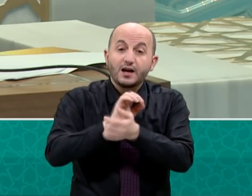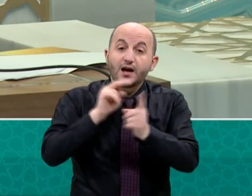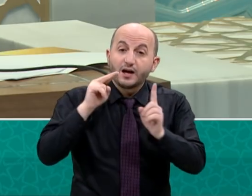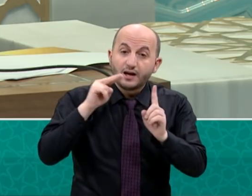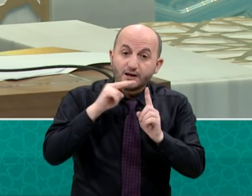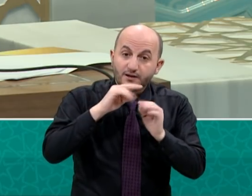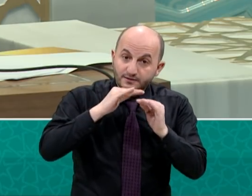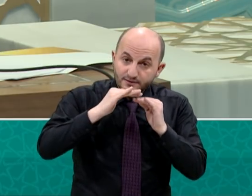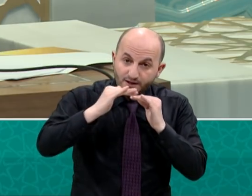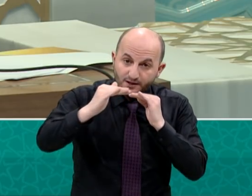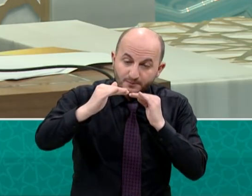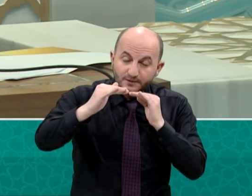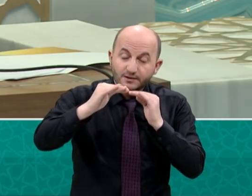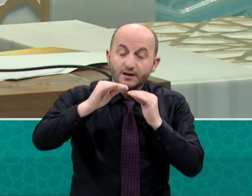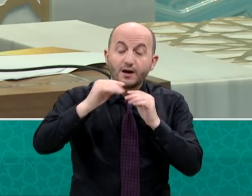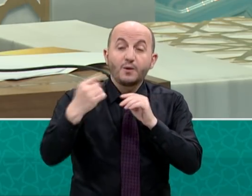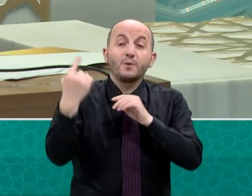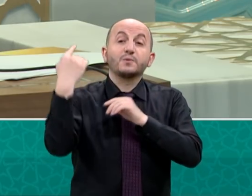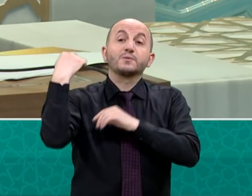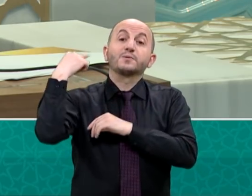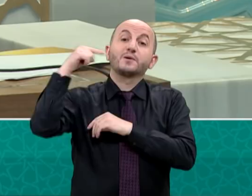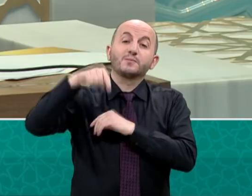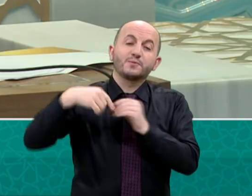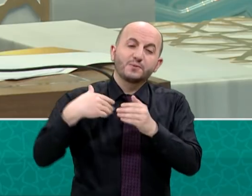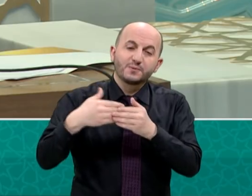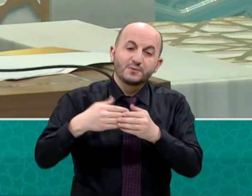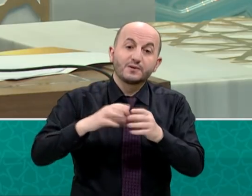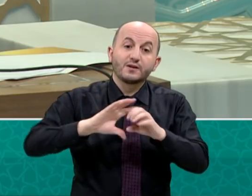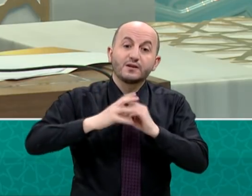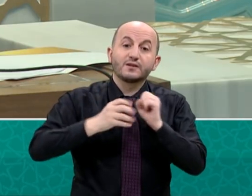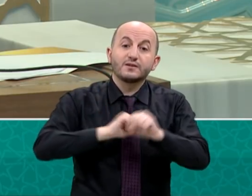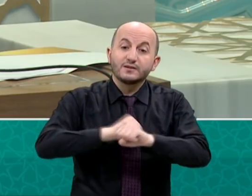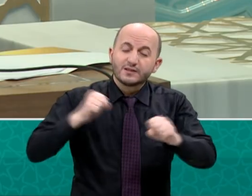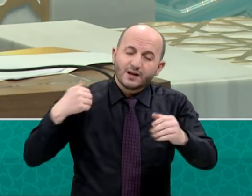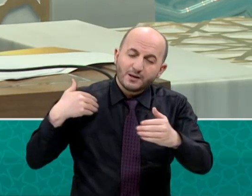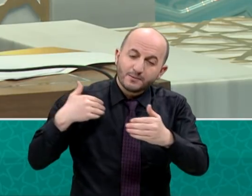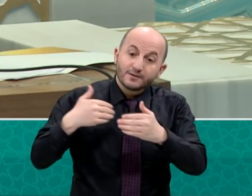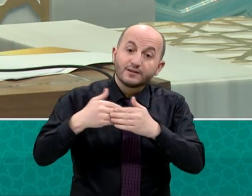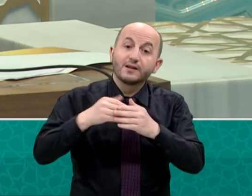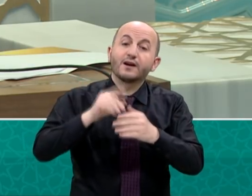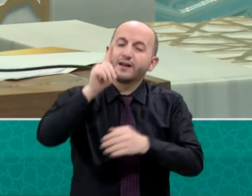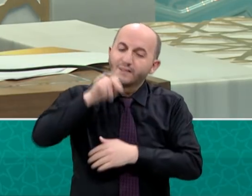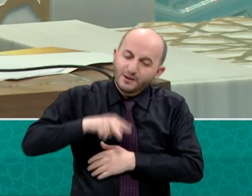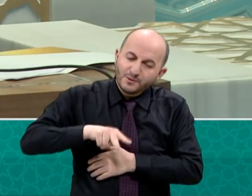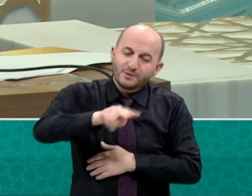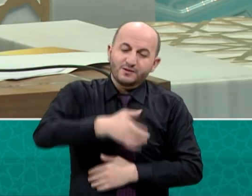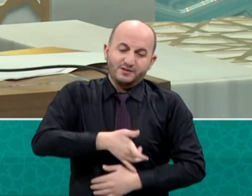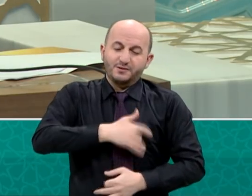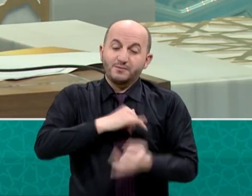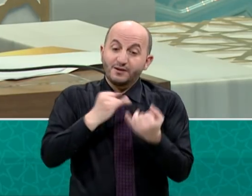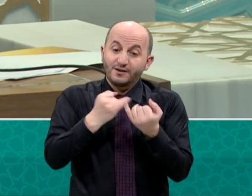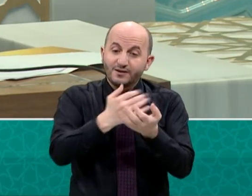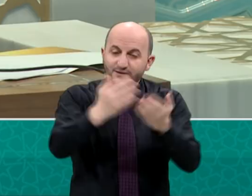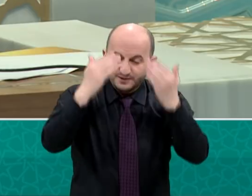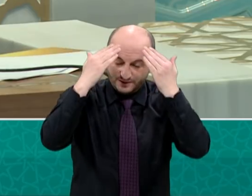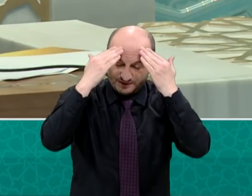ashabına ve o günden bugüne ve kıyamete kadar yolunun yolcusu olan bütün ehli imana